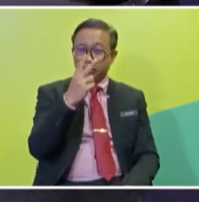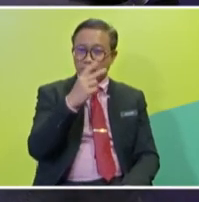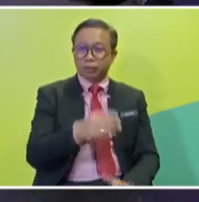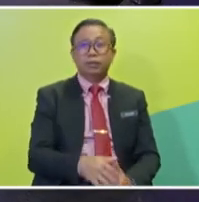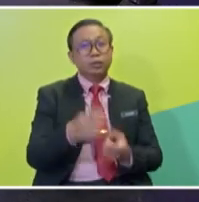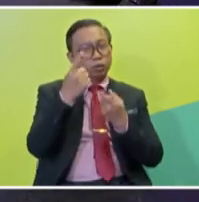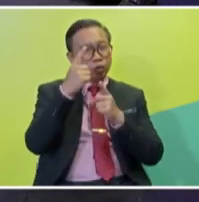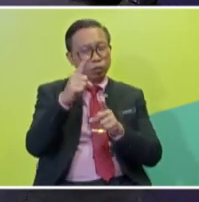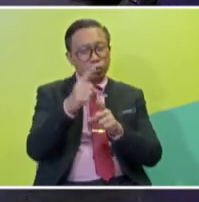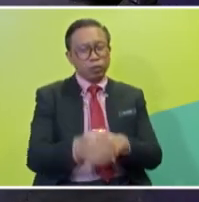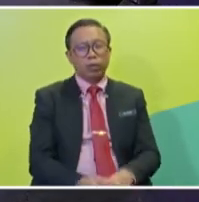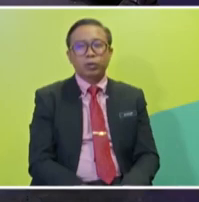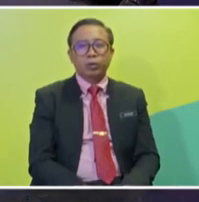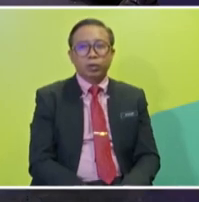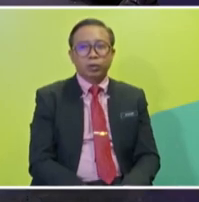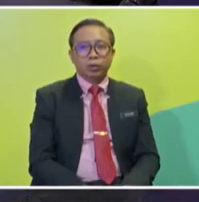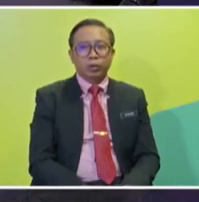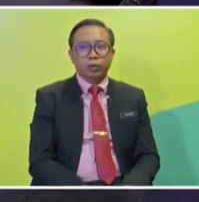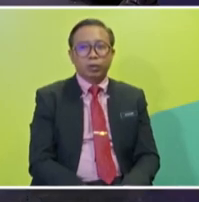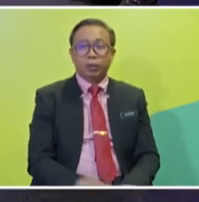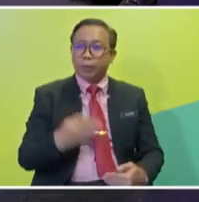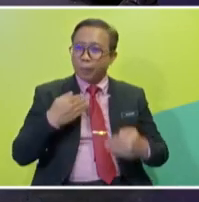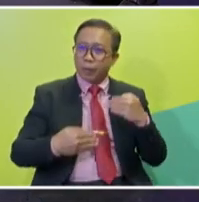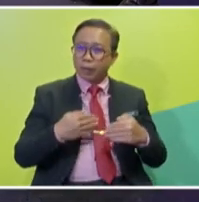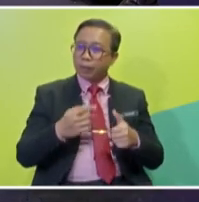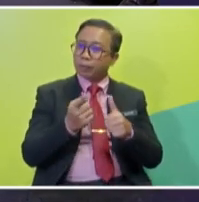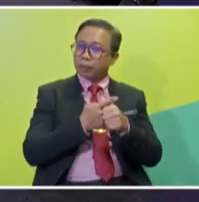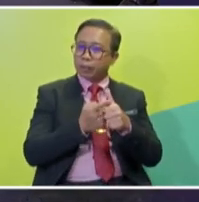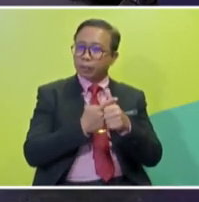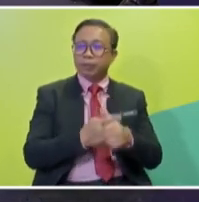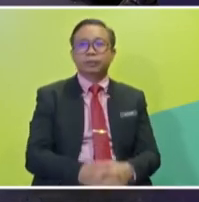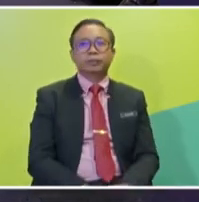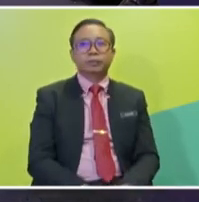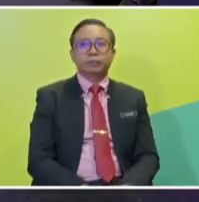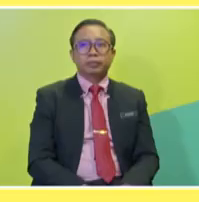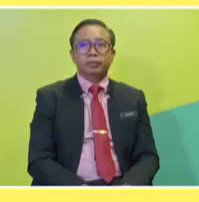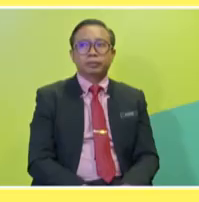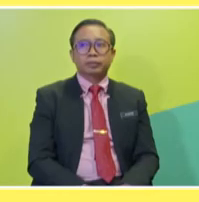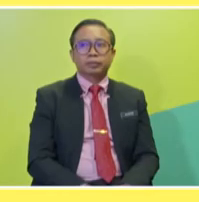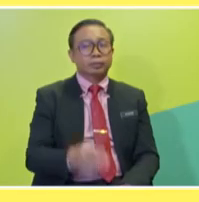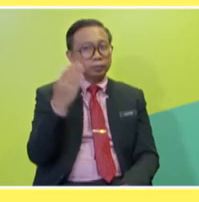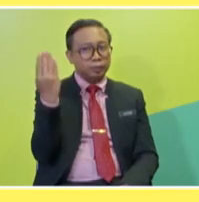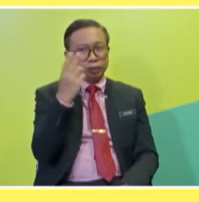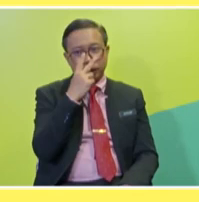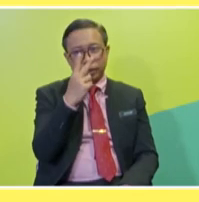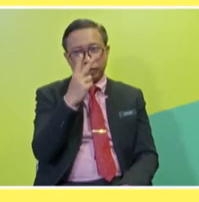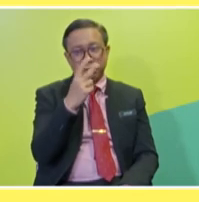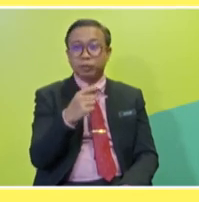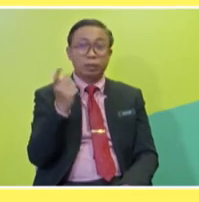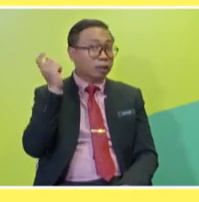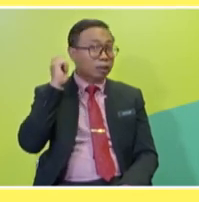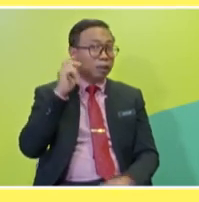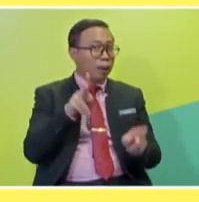jawaban bagi tubuh hewan yang pertama Kris memang biasa Tengok ya masih ke kampung